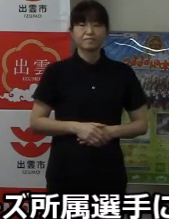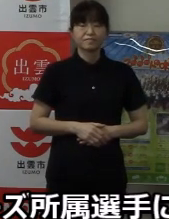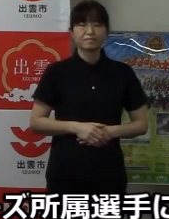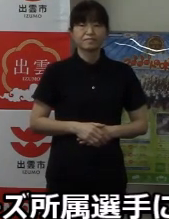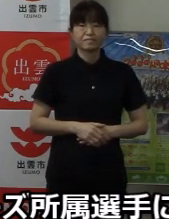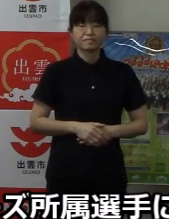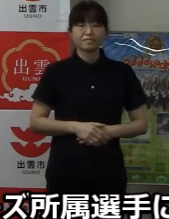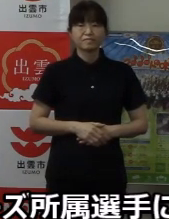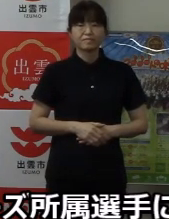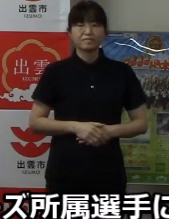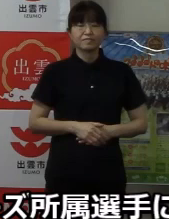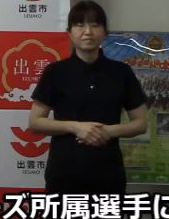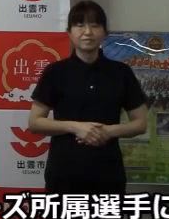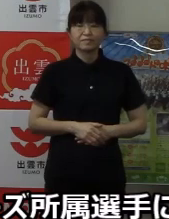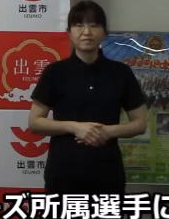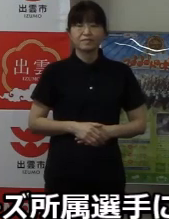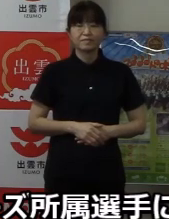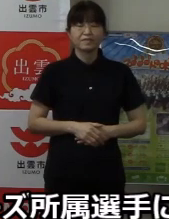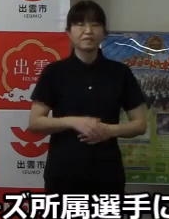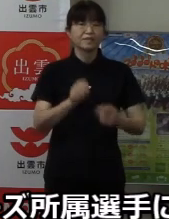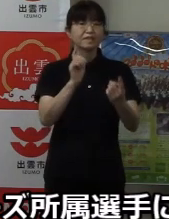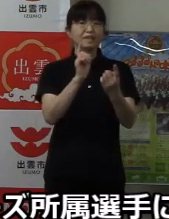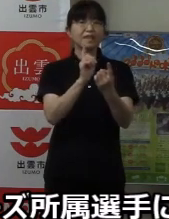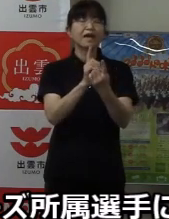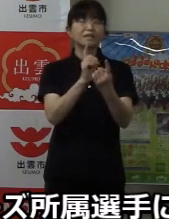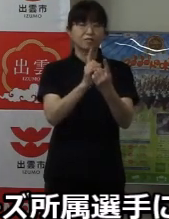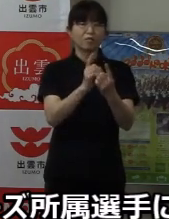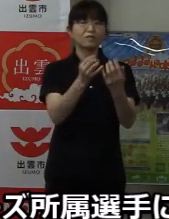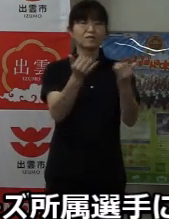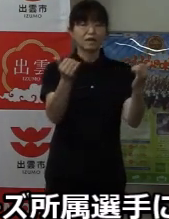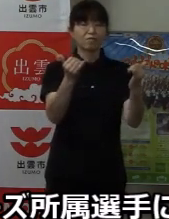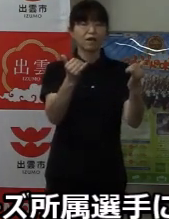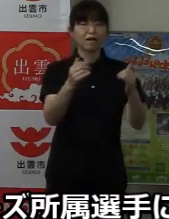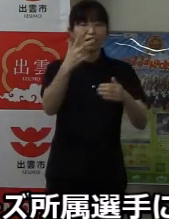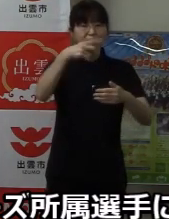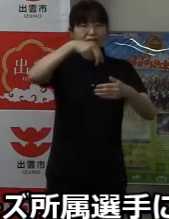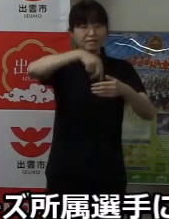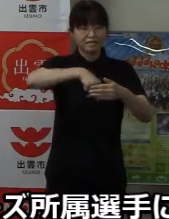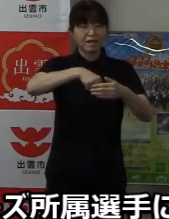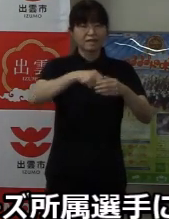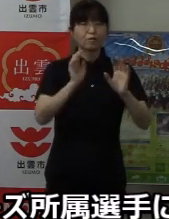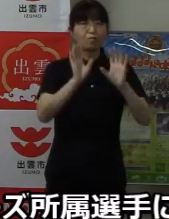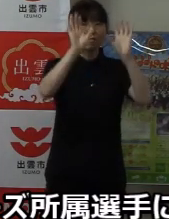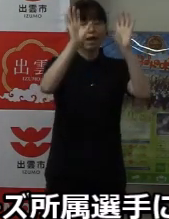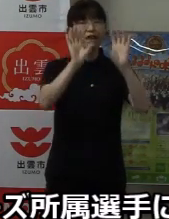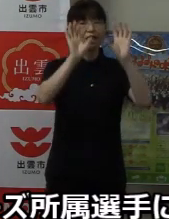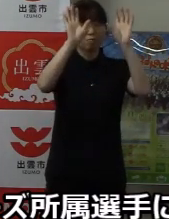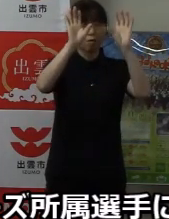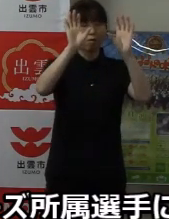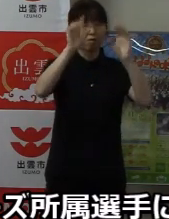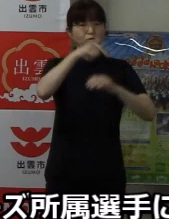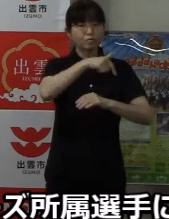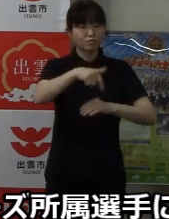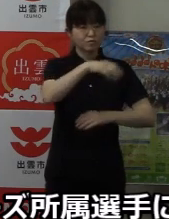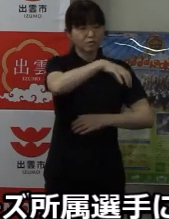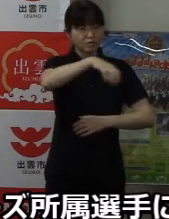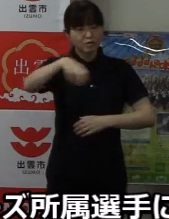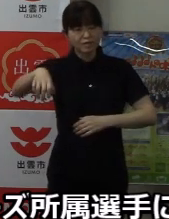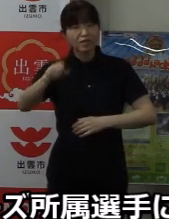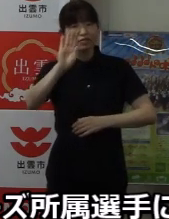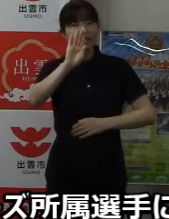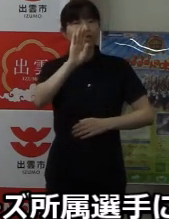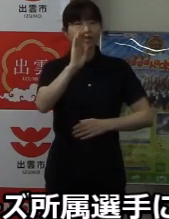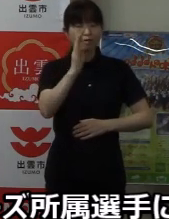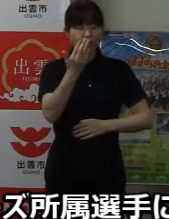対象はですね、市内バレーボール部いくつかありますが、今回